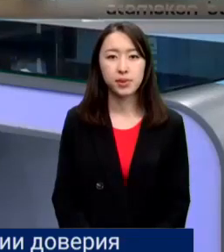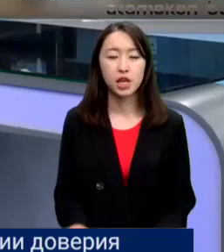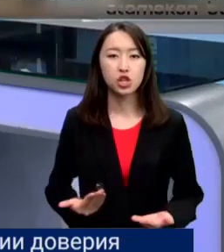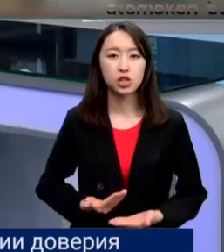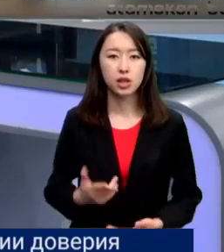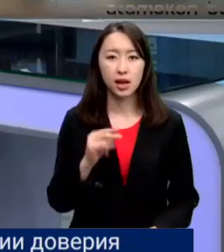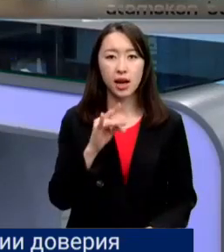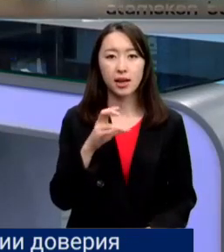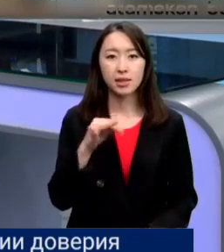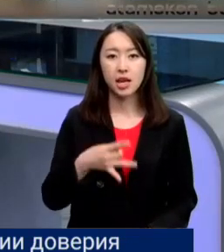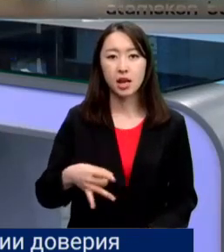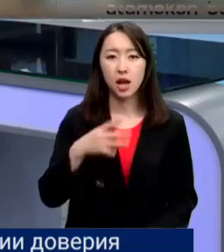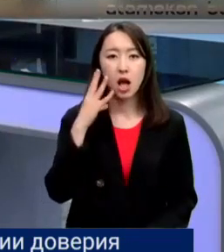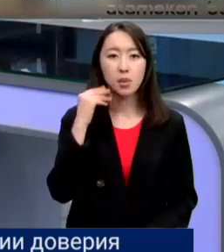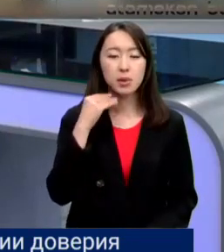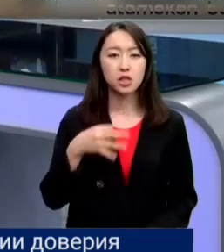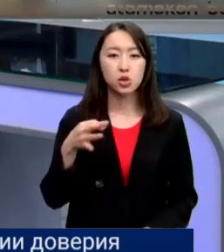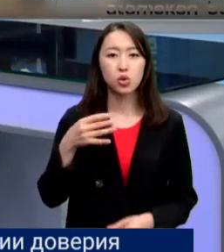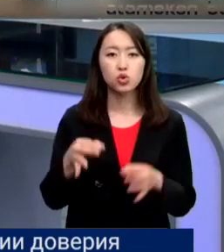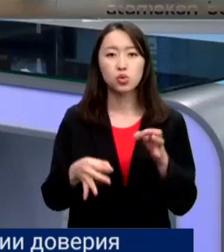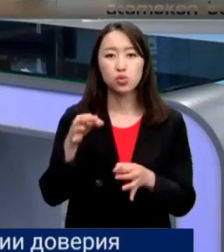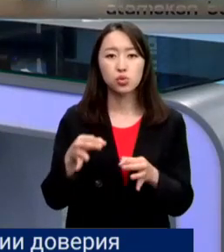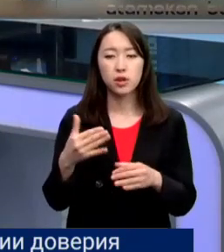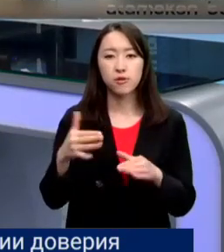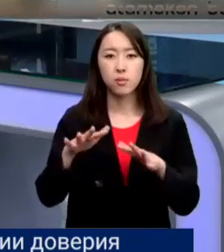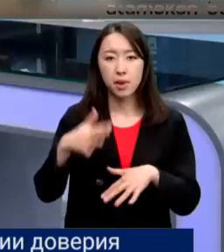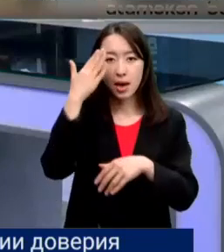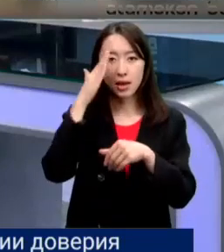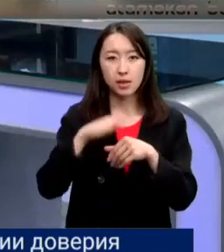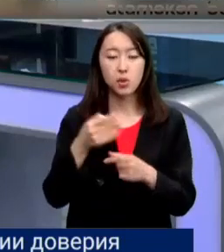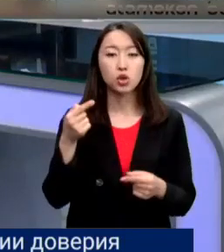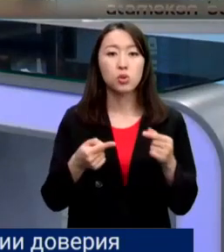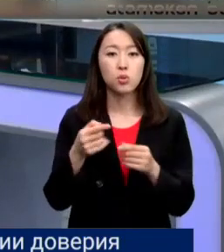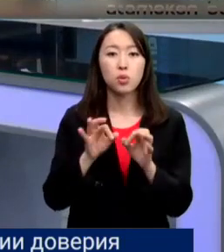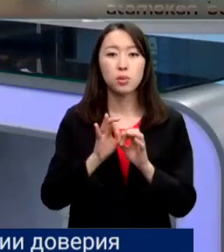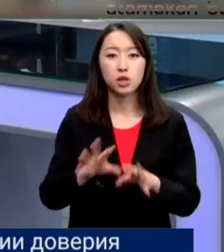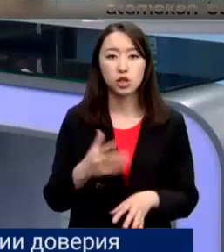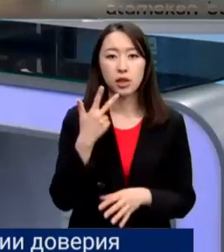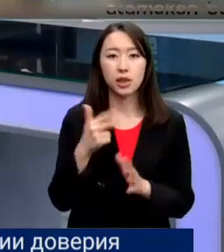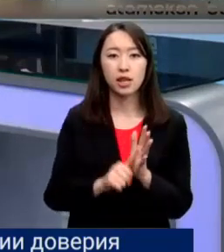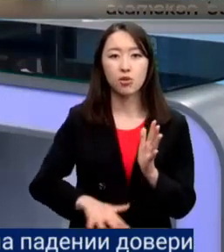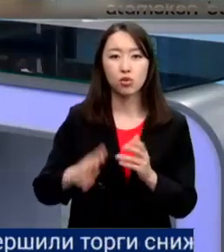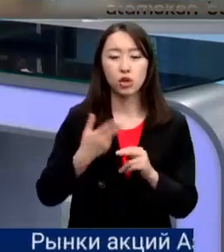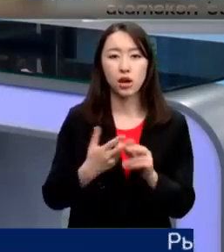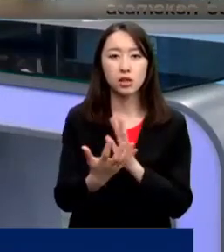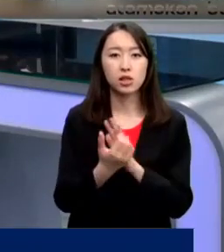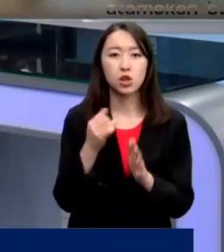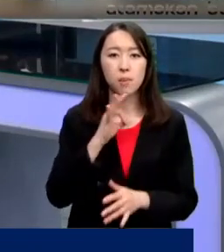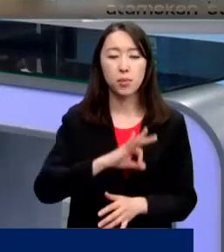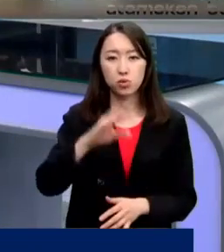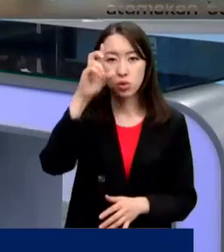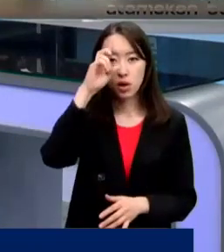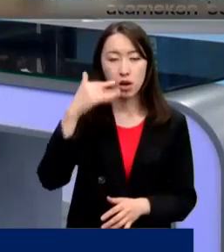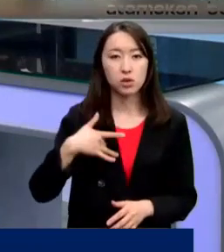Жители Красноярского района Алматинской области судятся с местным акиматом. Предметом спора стали три участка, которые были изъяты в пользу